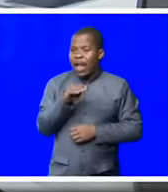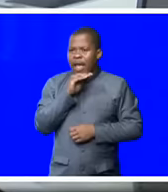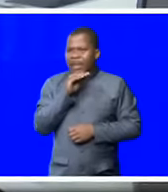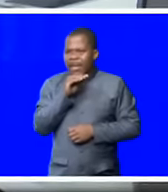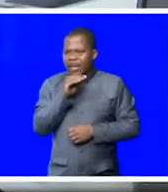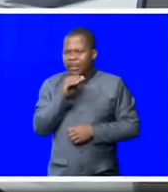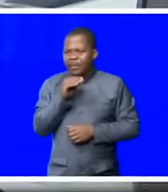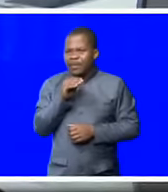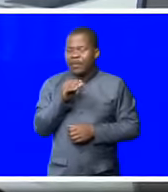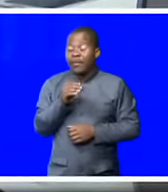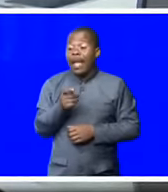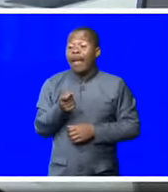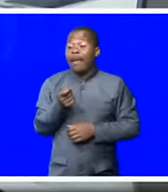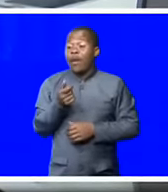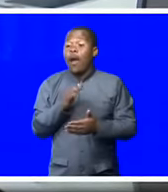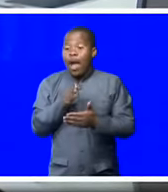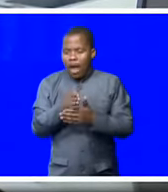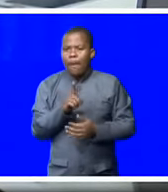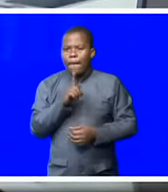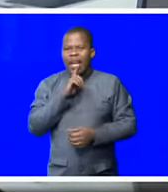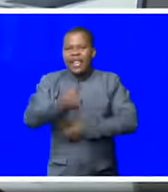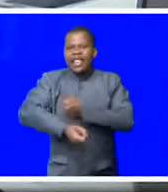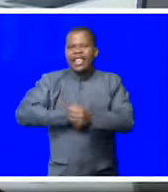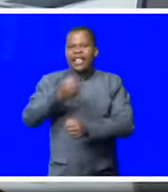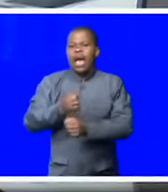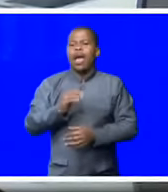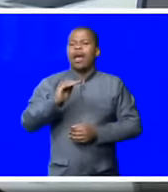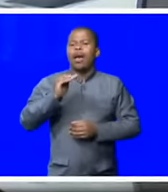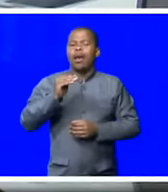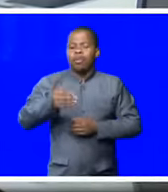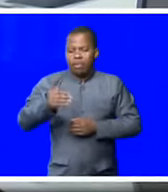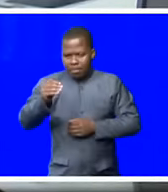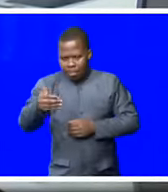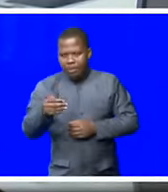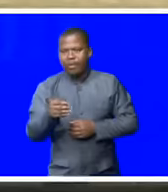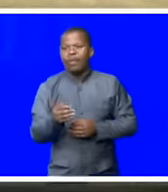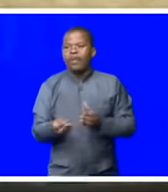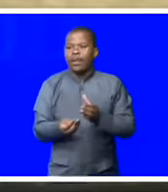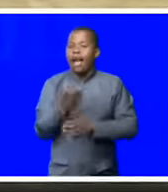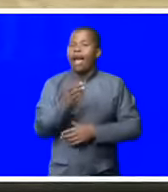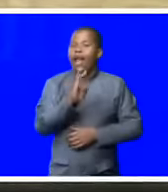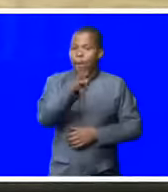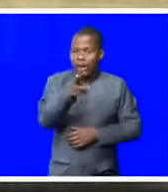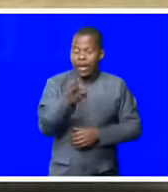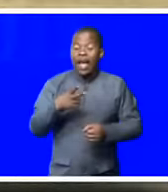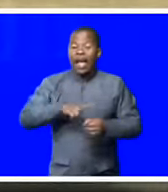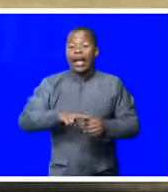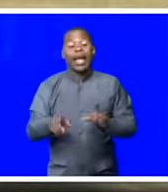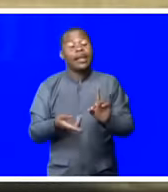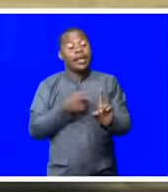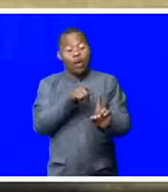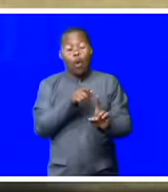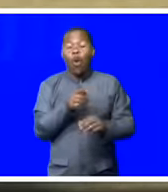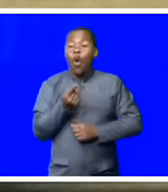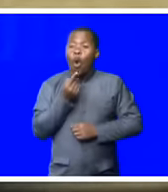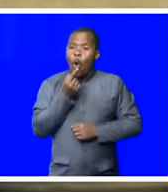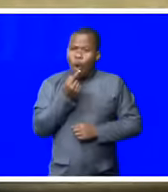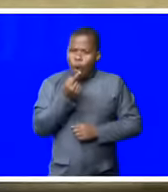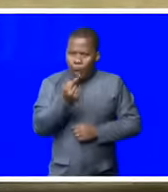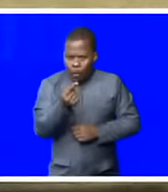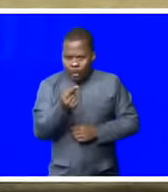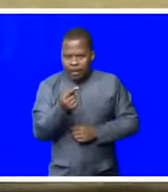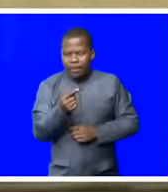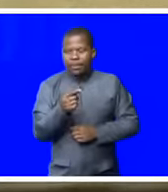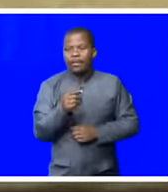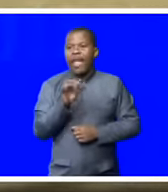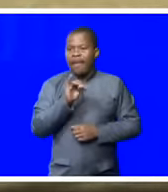sibuke umnyaka lolandzelayo kodwa nje ke le passion selokhu ikhona. Dokotela Simelane uthi